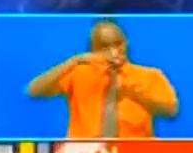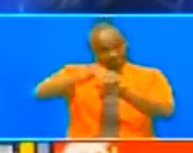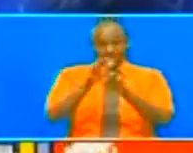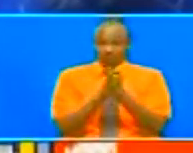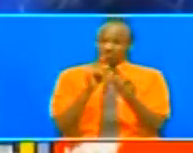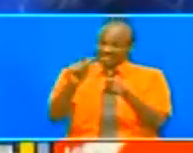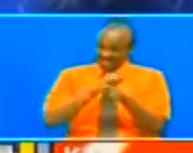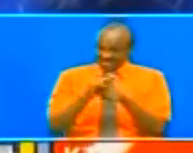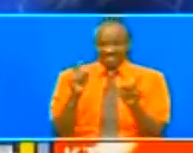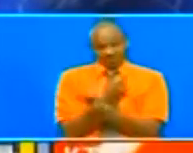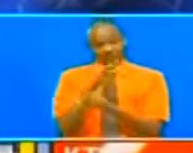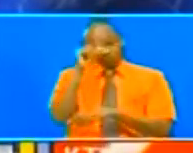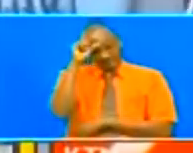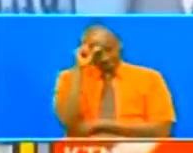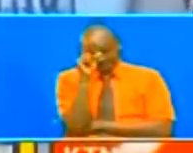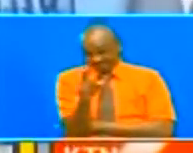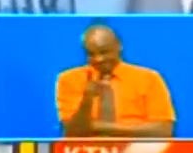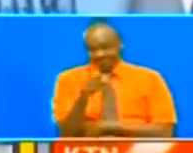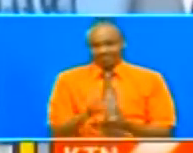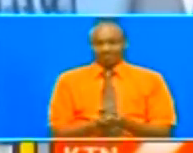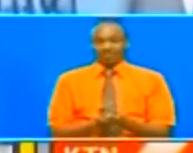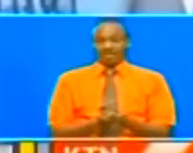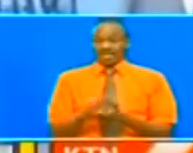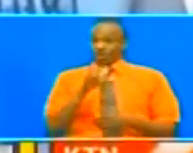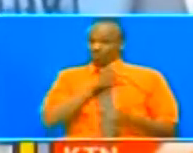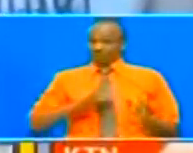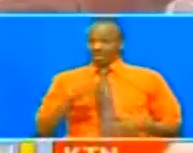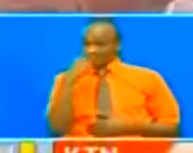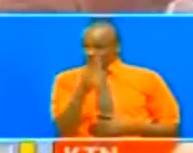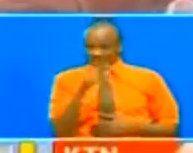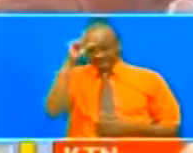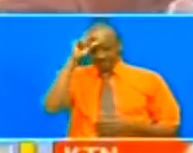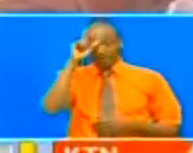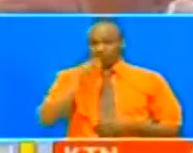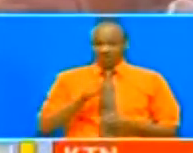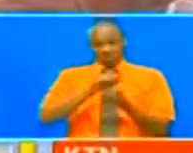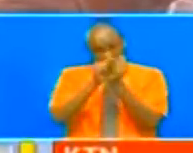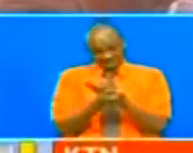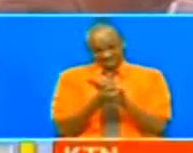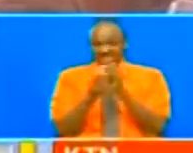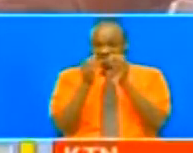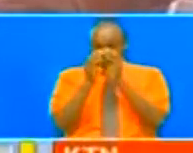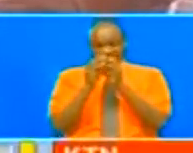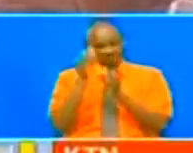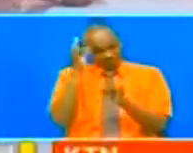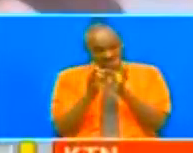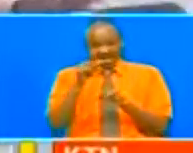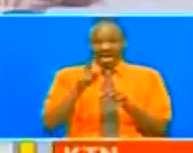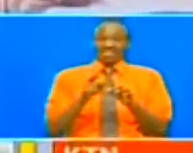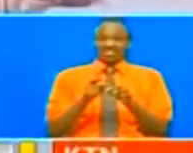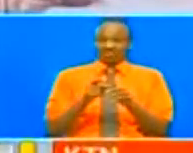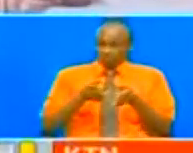through training ya serikali. Marwa amesema serikali ina mpango wa kurekebisha imani na mienendo ya vijana